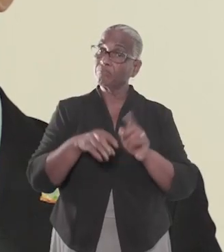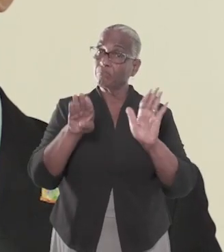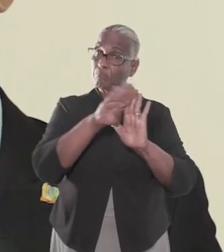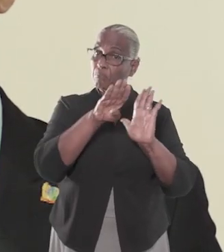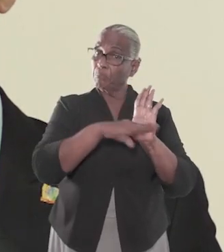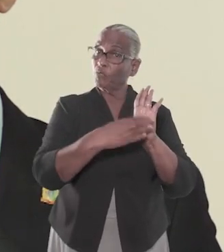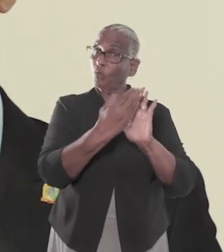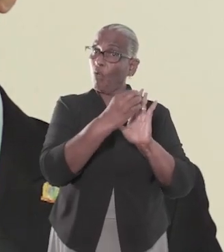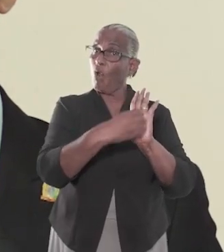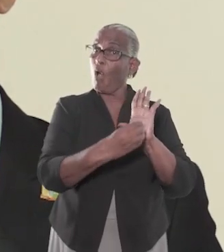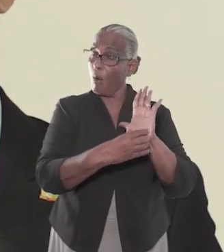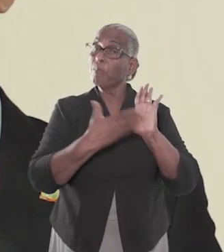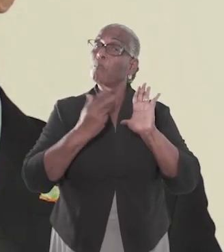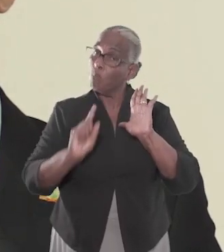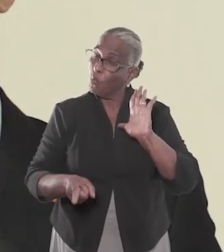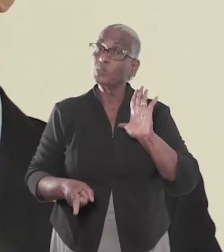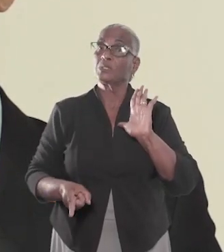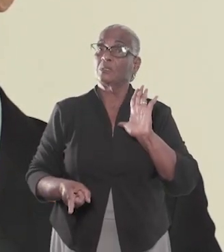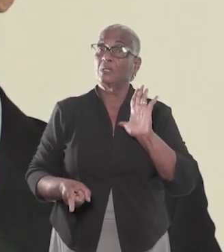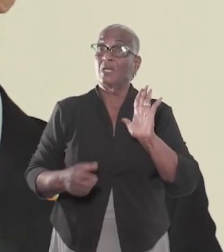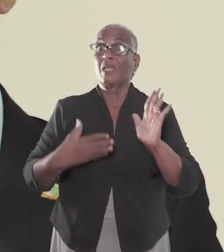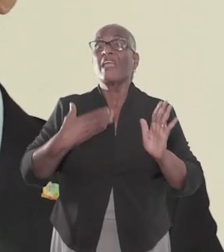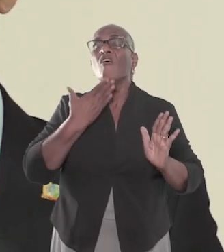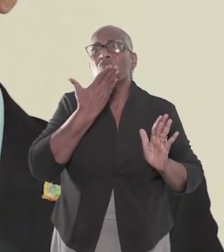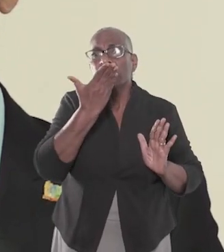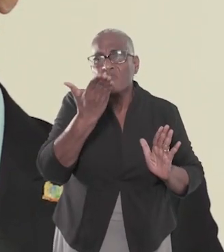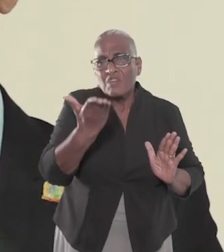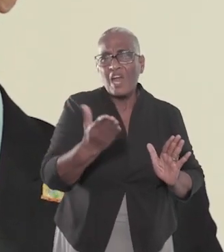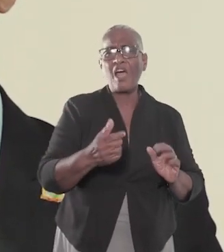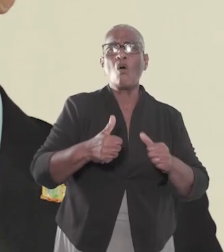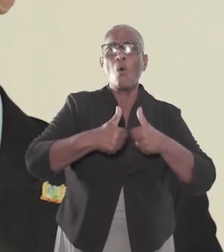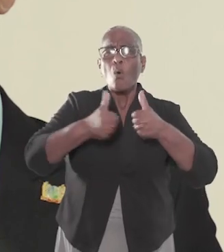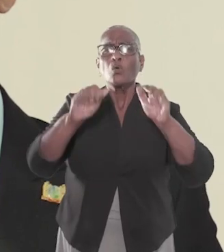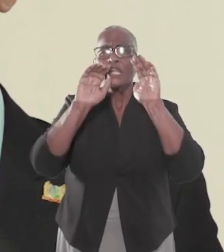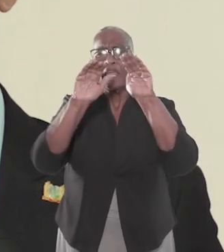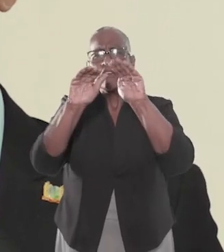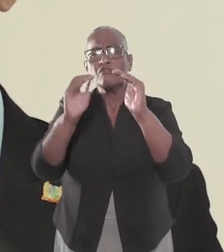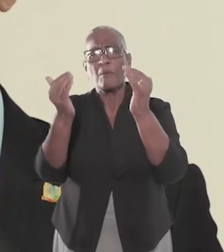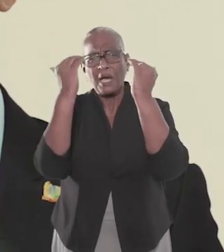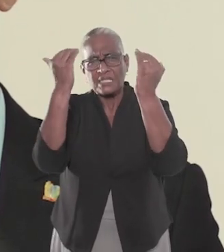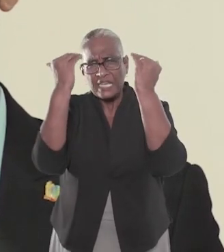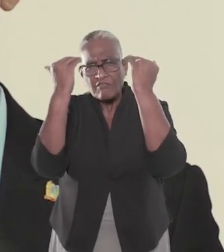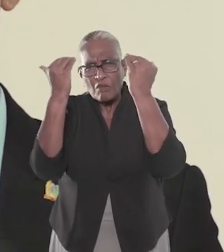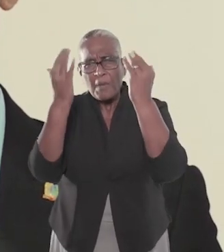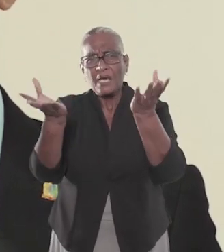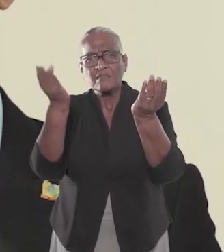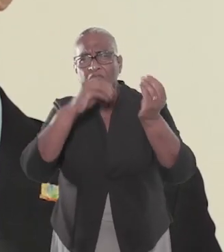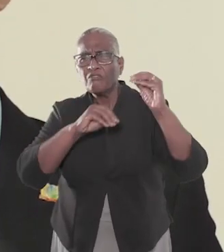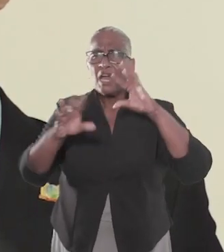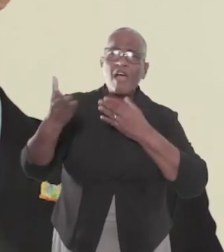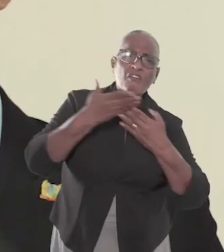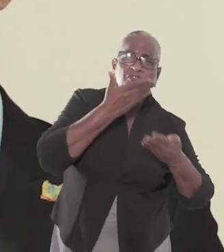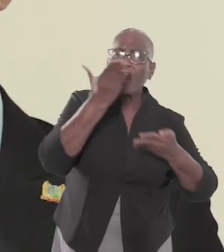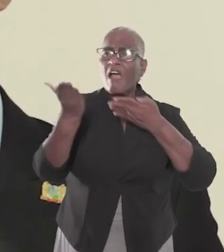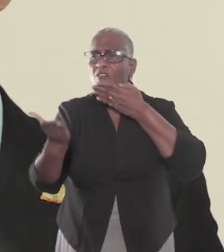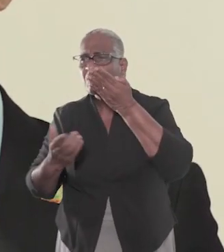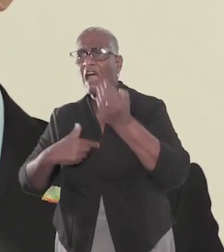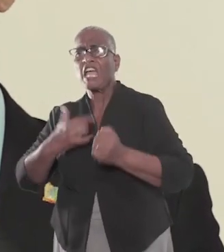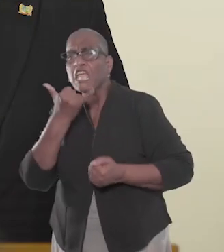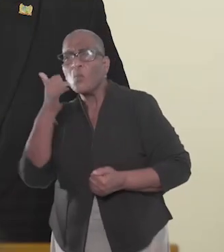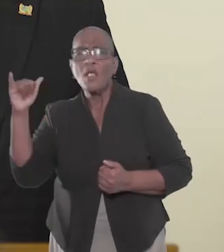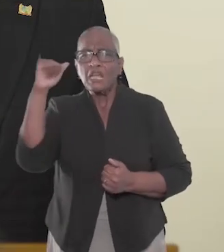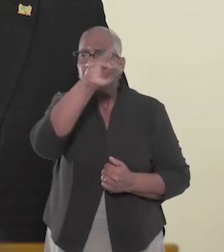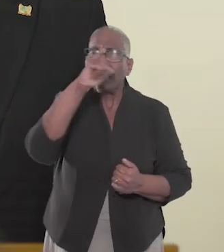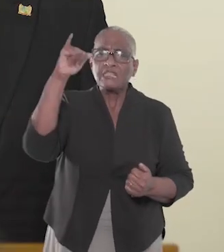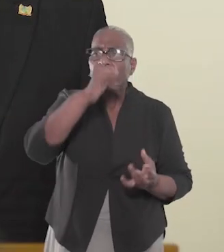de protocollen. Daarom vraag ik u zich zo omstandig mogelijk te laten informeren indien u plannen hebt om te reizen.